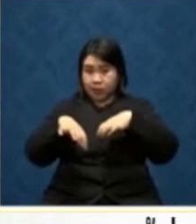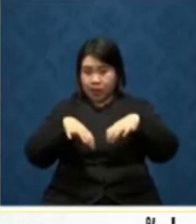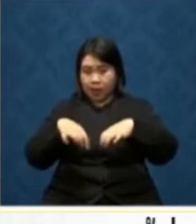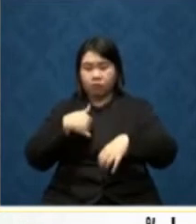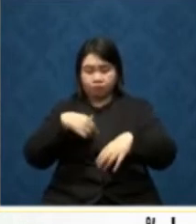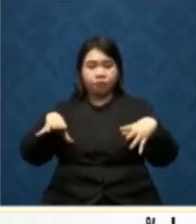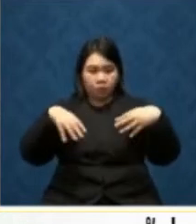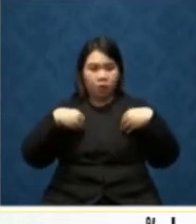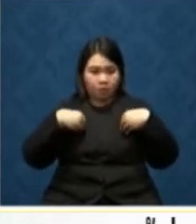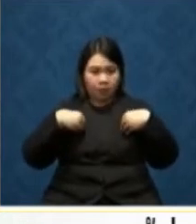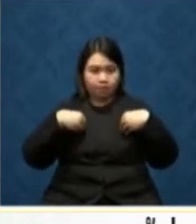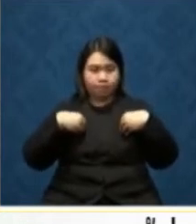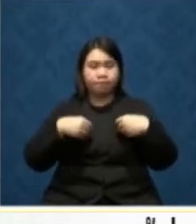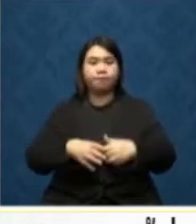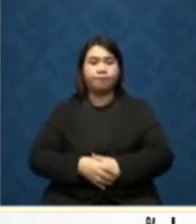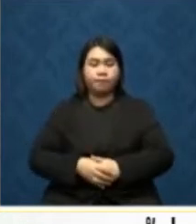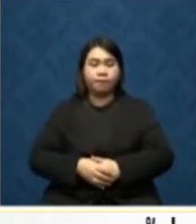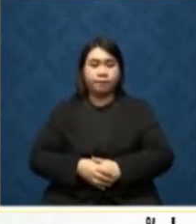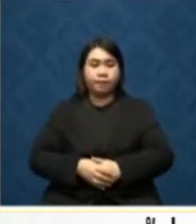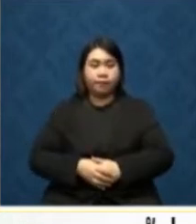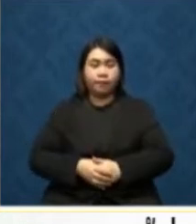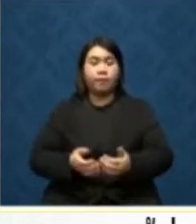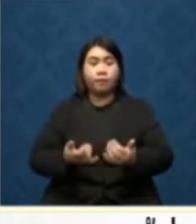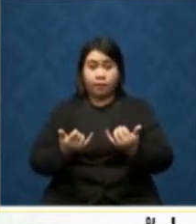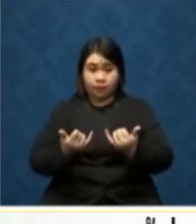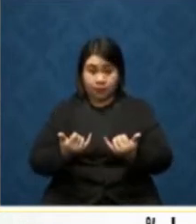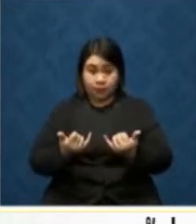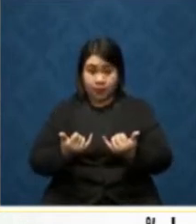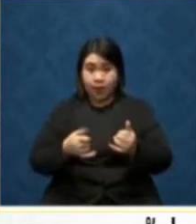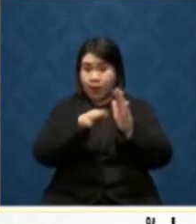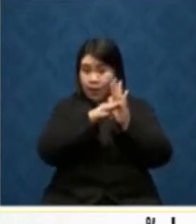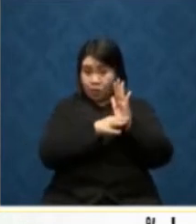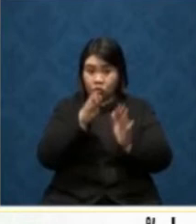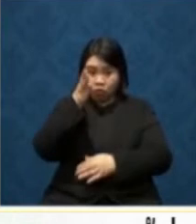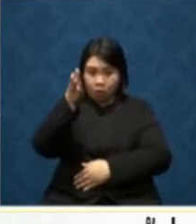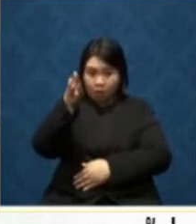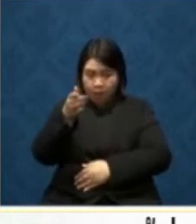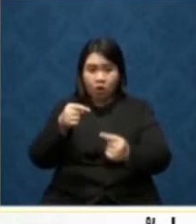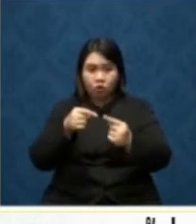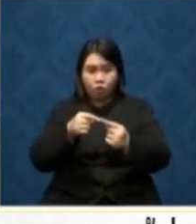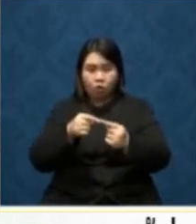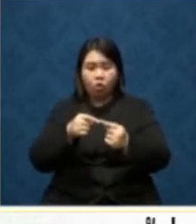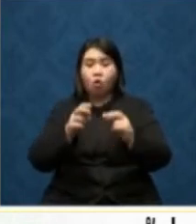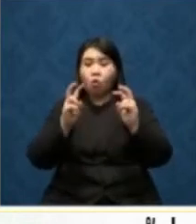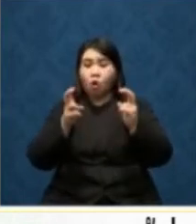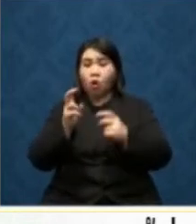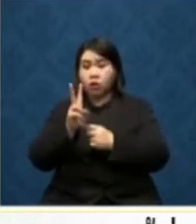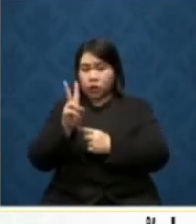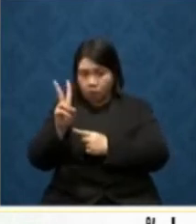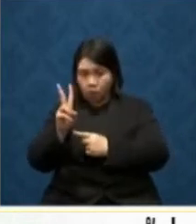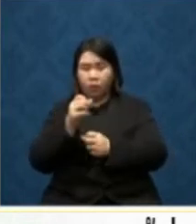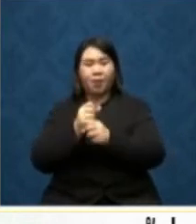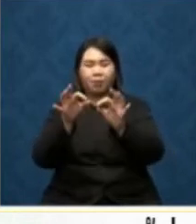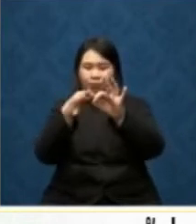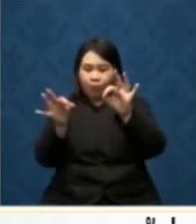เป็นสิงที่เป็วัตกรรมทางกบริยารจึงขอนุญาiniz System เพนด้วยในเบื้องต้นทางนี้ทางนั้น